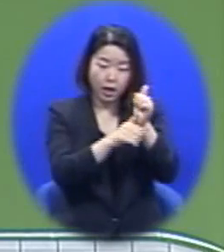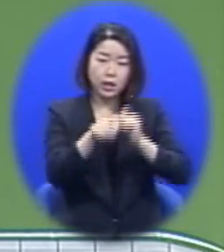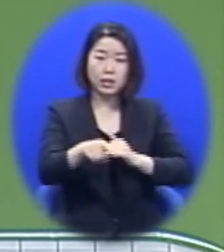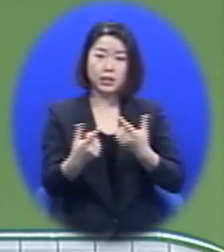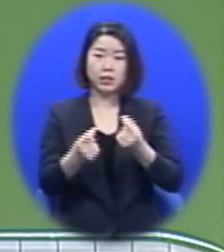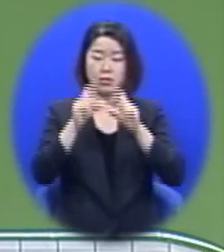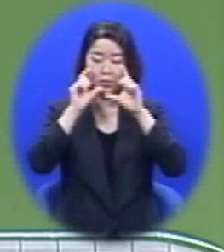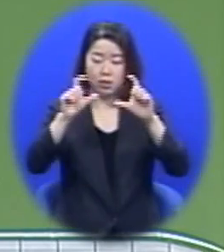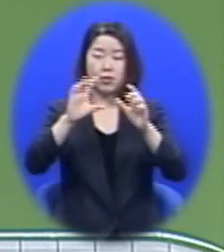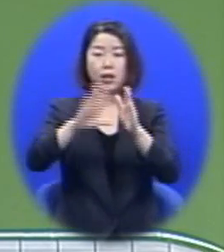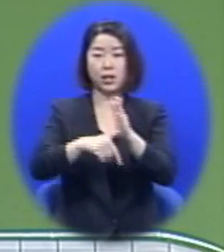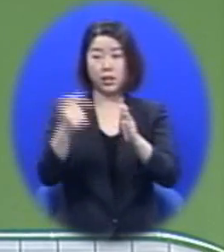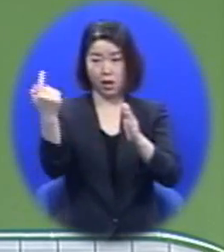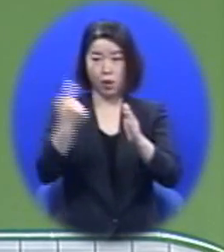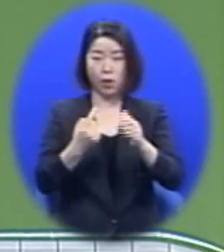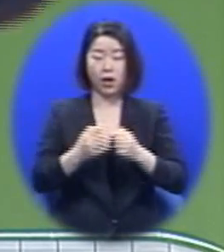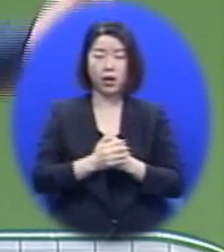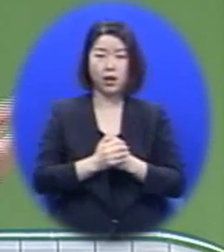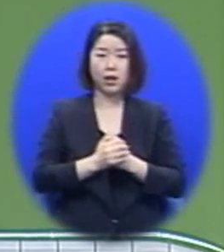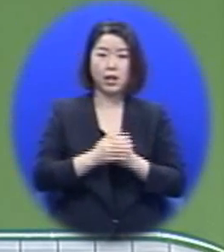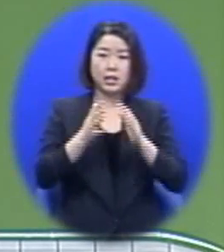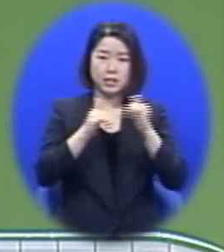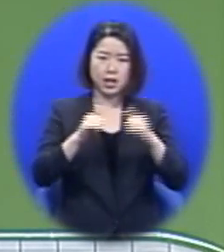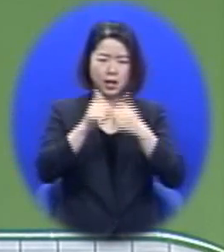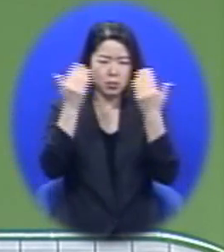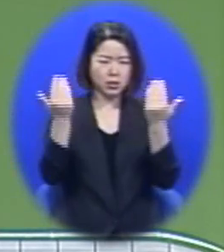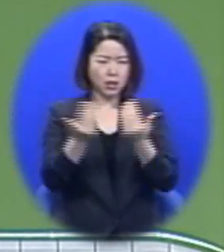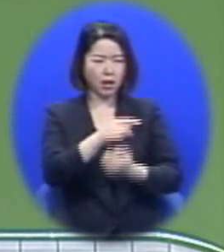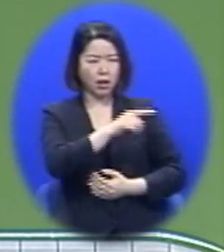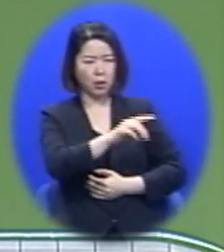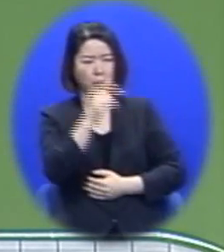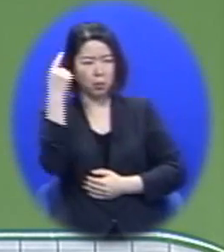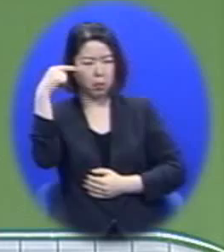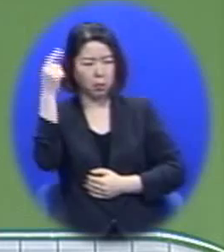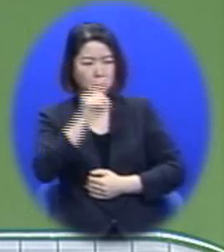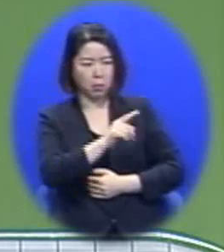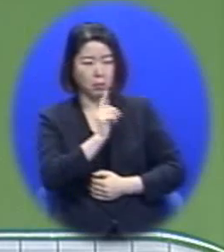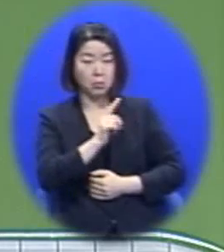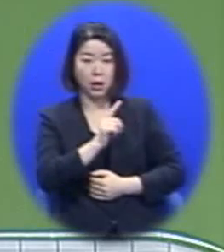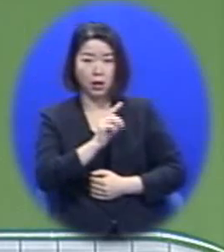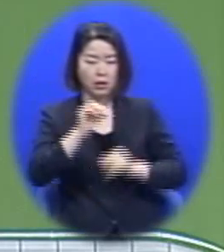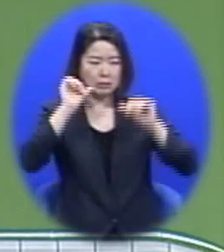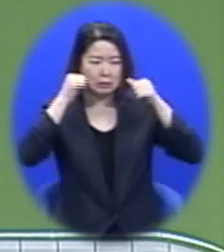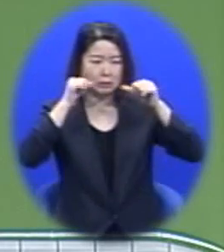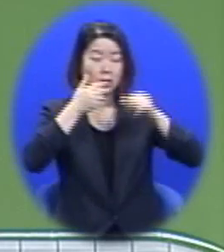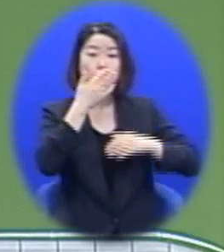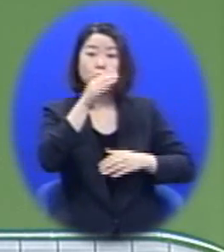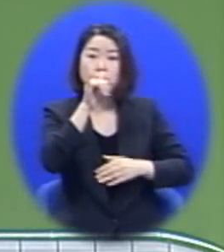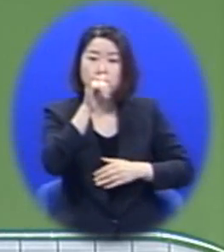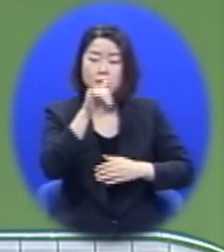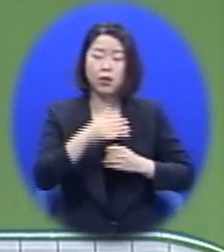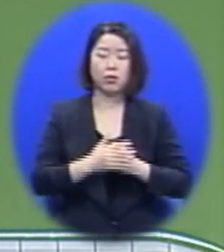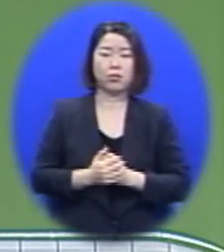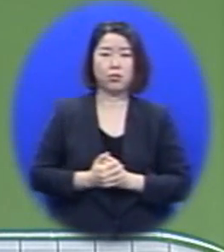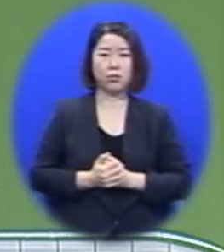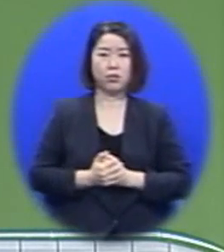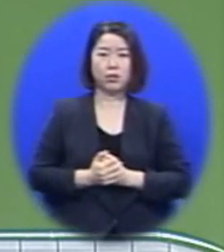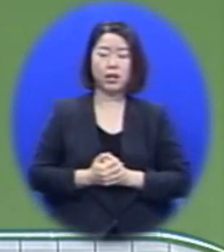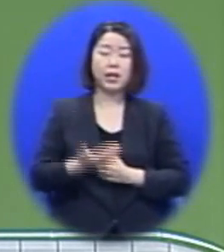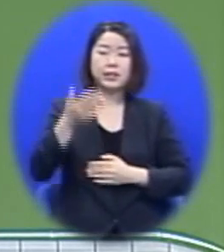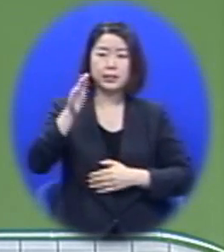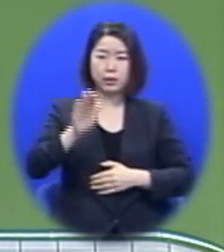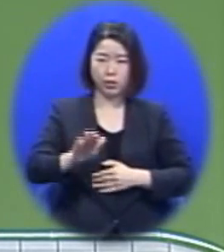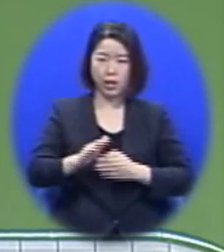때가 옵니다. 사람들은 다 미쳤다고 이야기합니다. 조롱할 수도 있습니다.